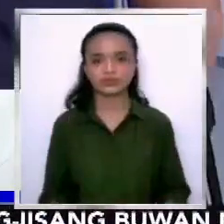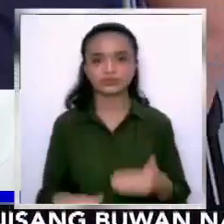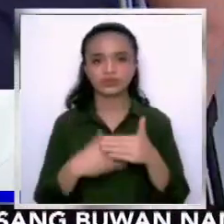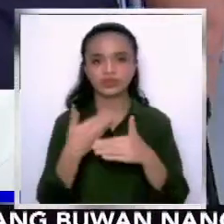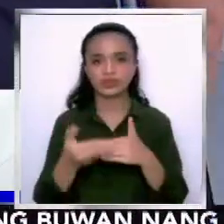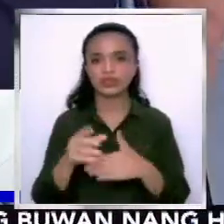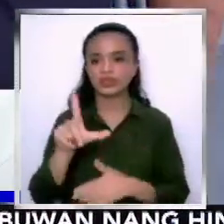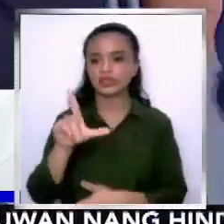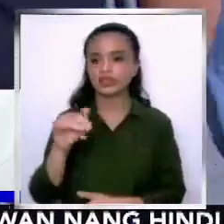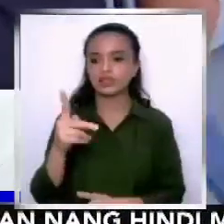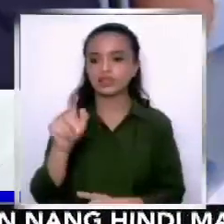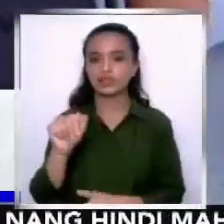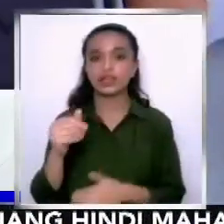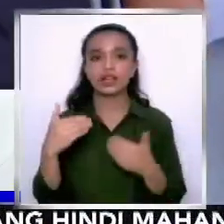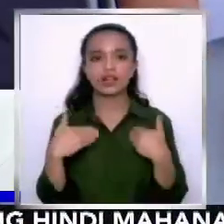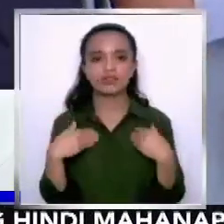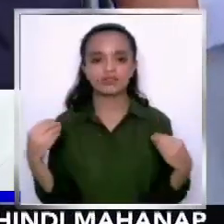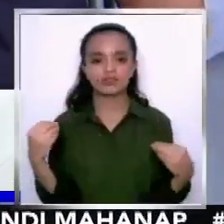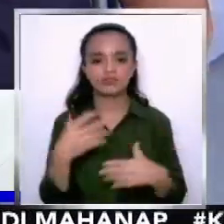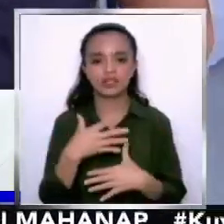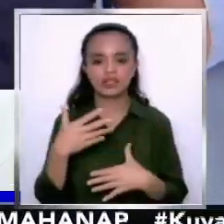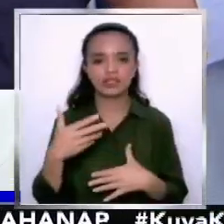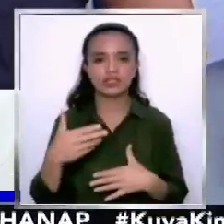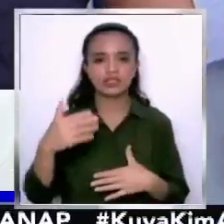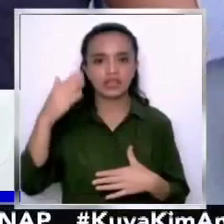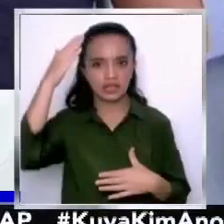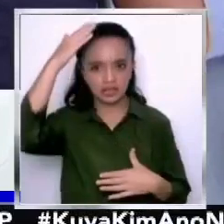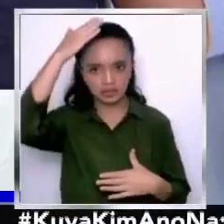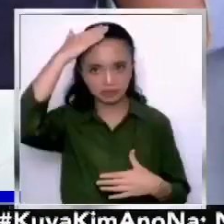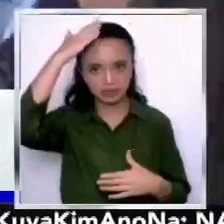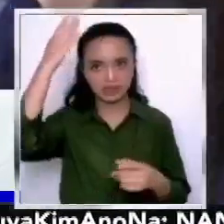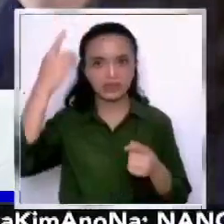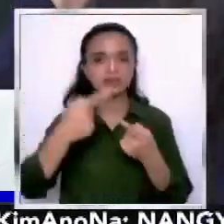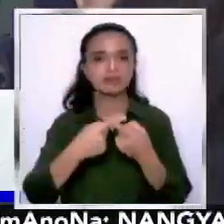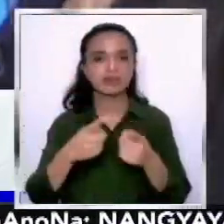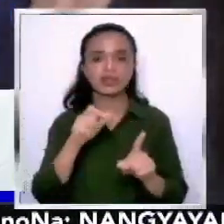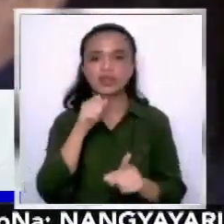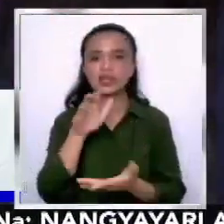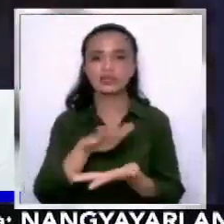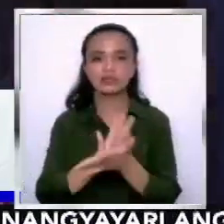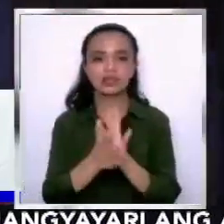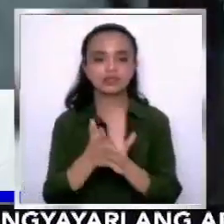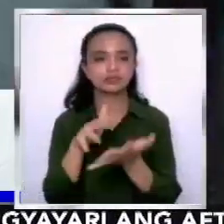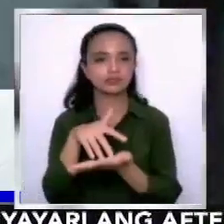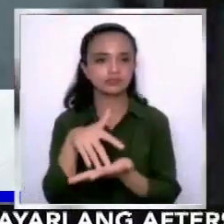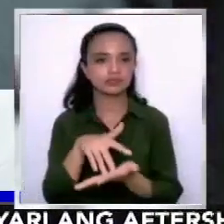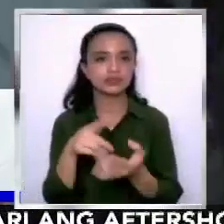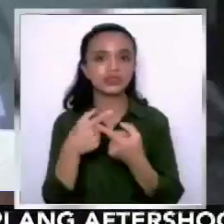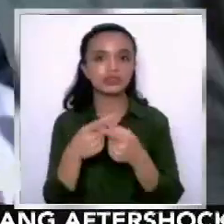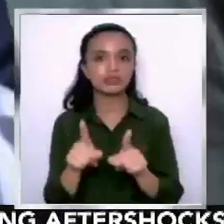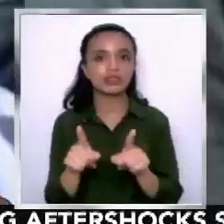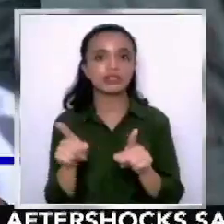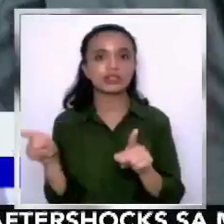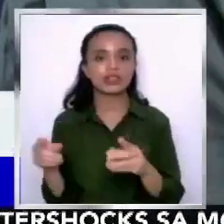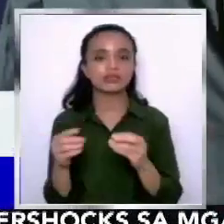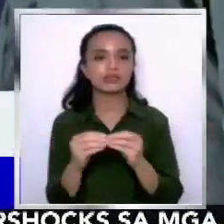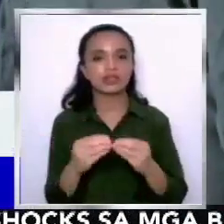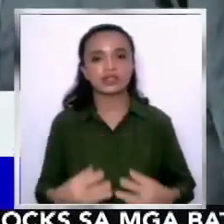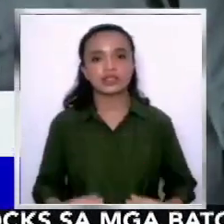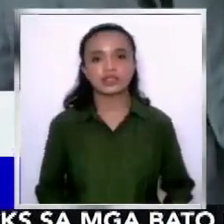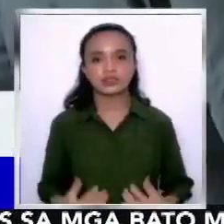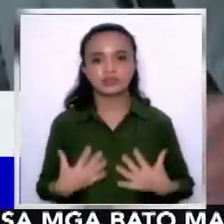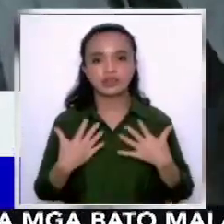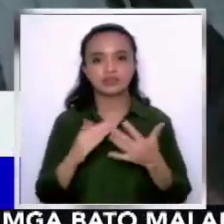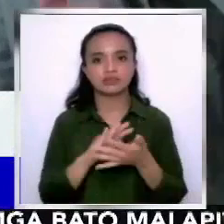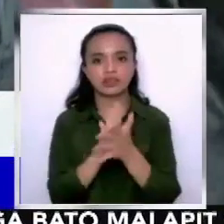of heights. Pero imbis na panghinaan ng loob, mas lalo pa raw siya na-inspire maging piloto. Parang iba naman, ganun